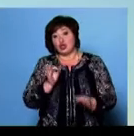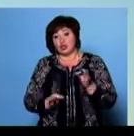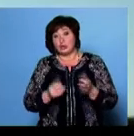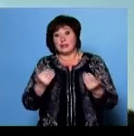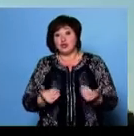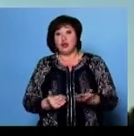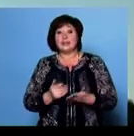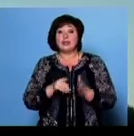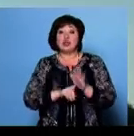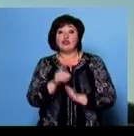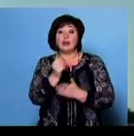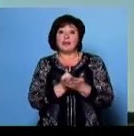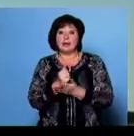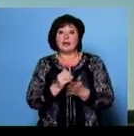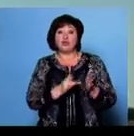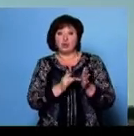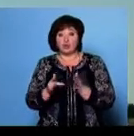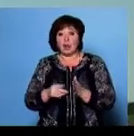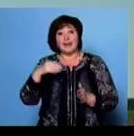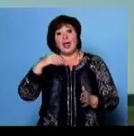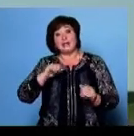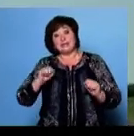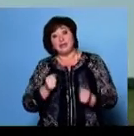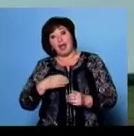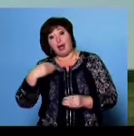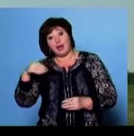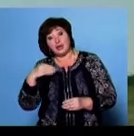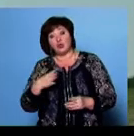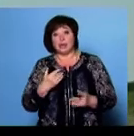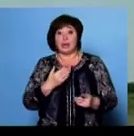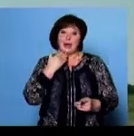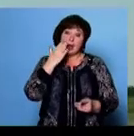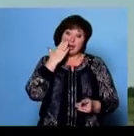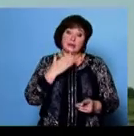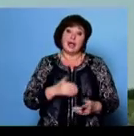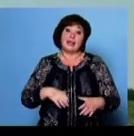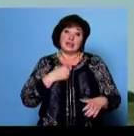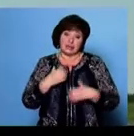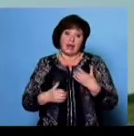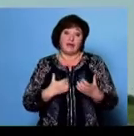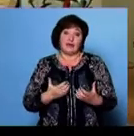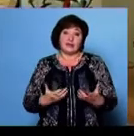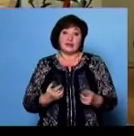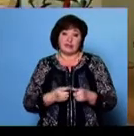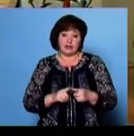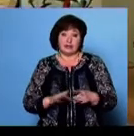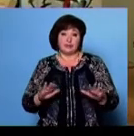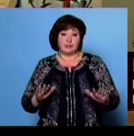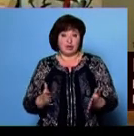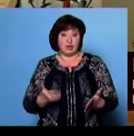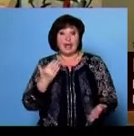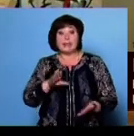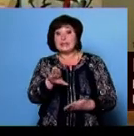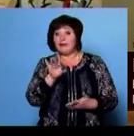раннее бронирование туров на зимние каникулы и лето. Совет экспертов – подстраховаться, причем в буквальном смысле этого слова. Если вы